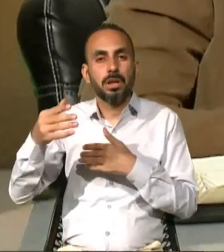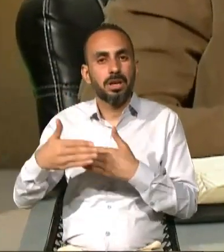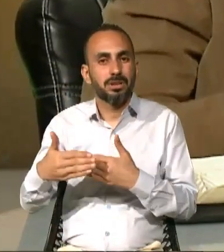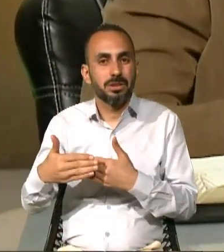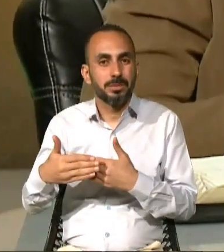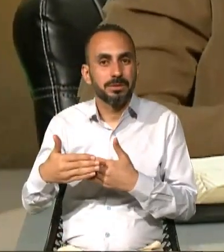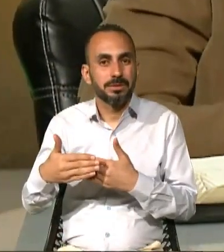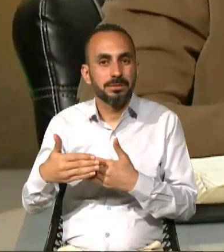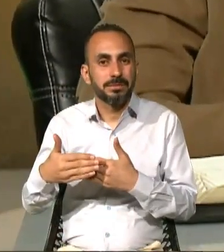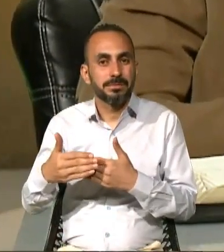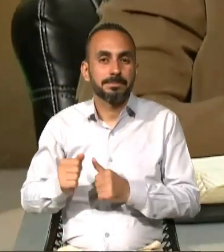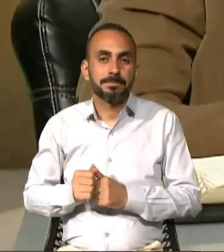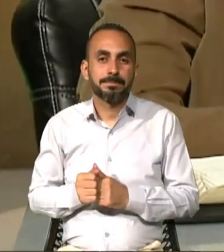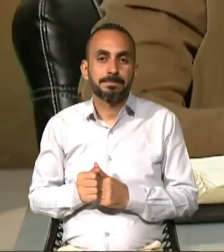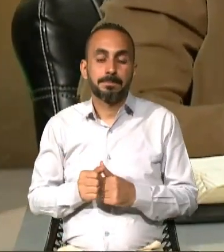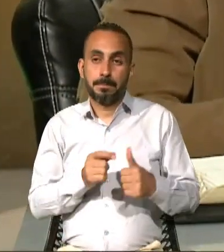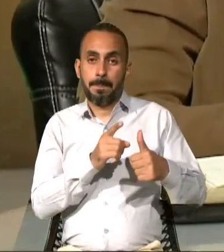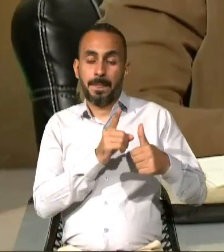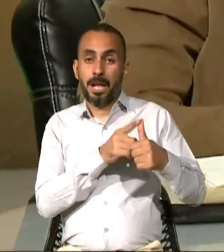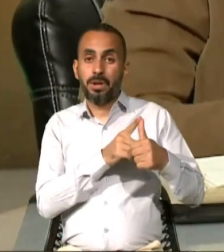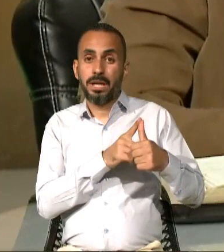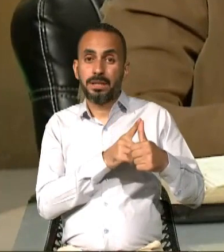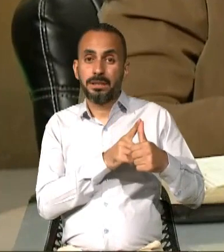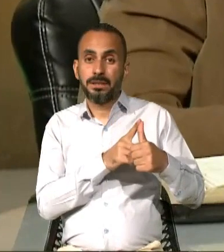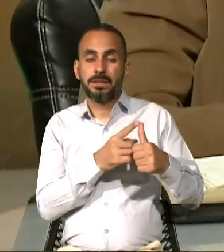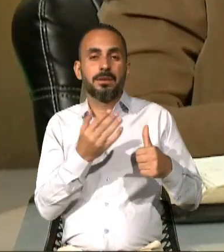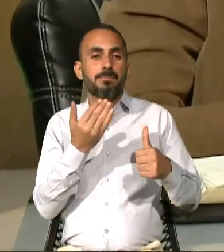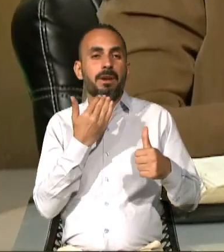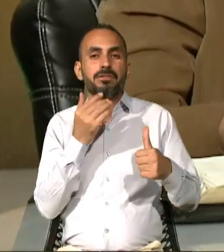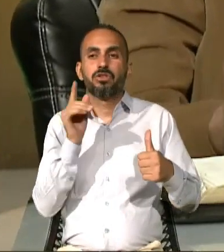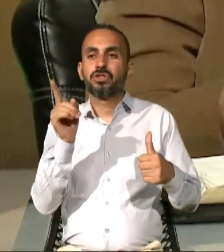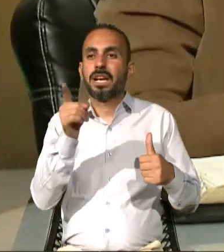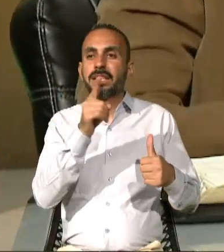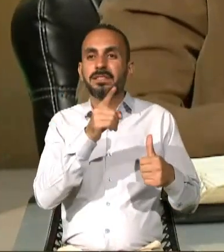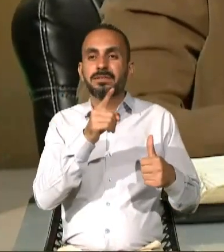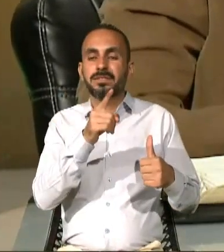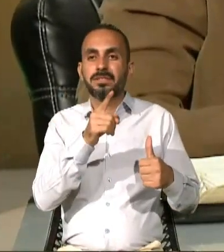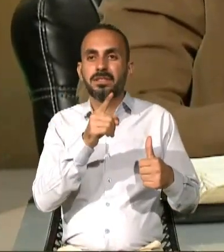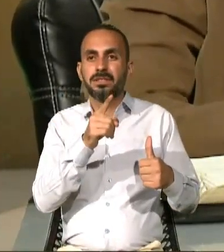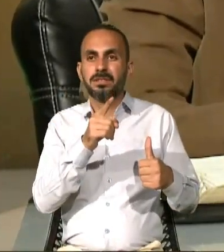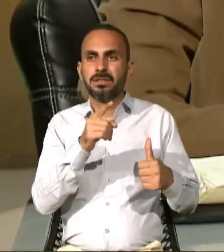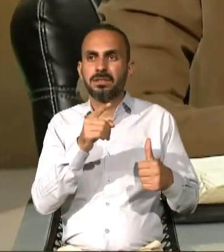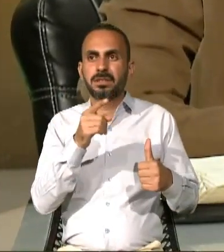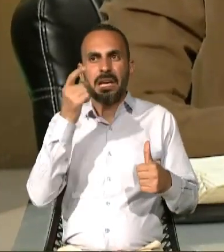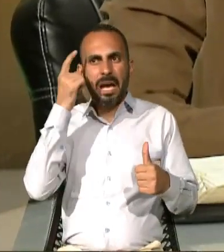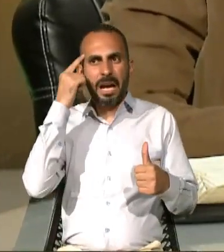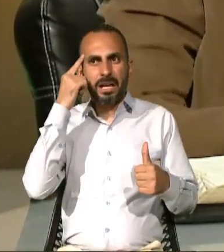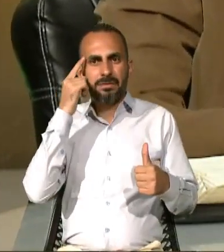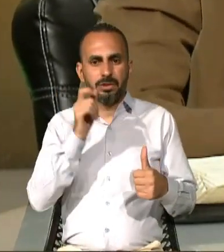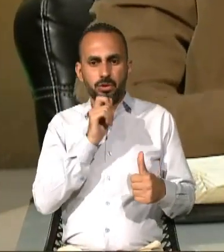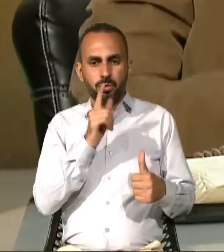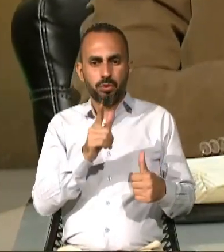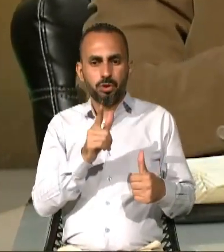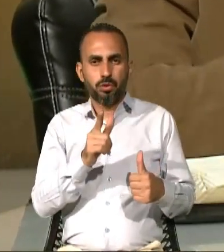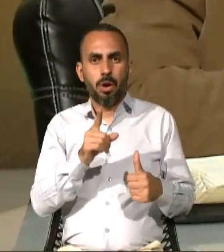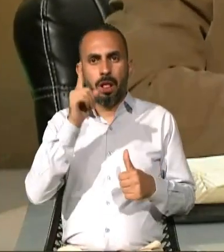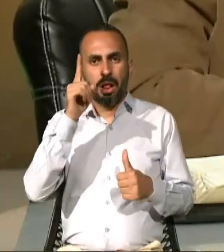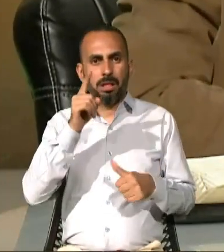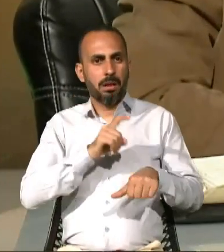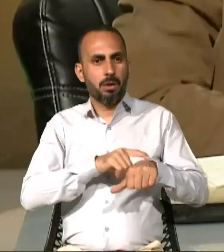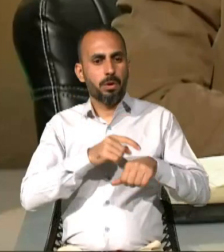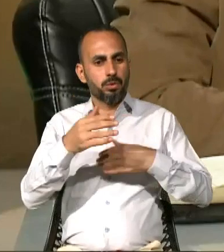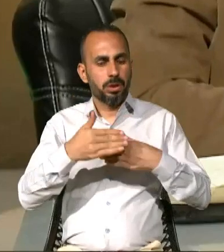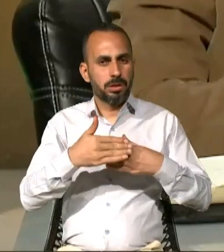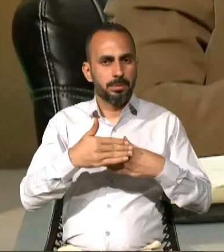على فكرتين. الفكره الاولانيه محدش فينا يقدر يقول مجيء الرب امتى. لازم نقول الكلام ده بشدة. عندنا